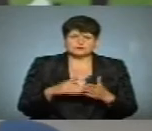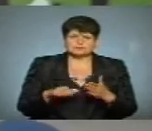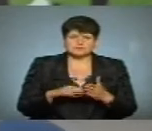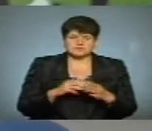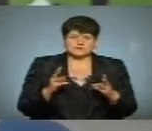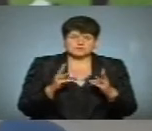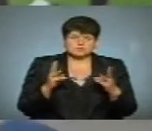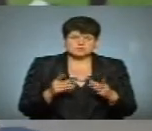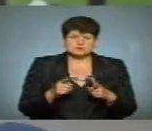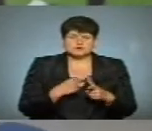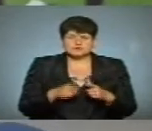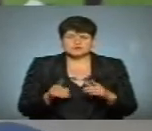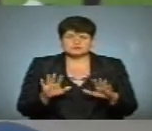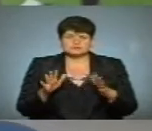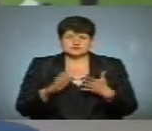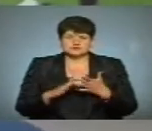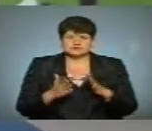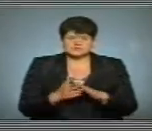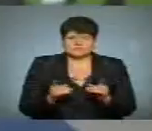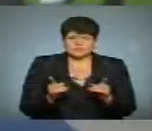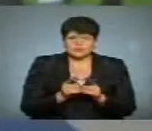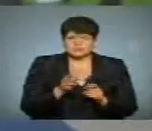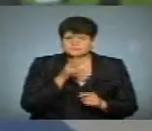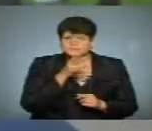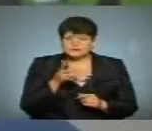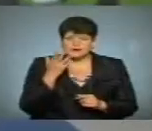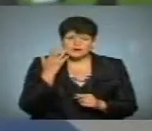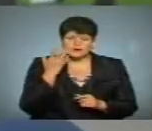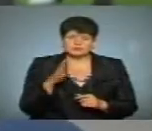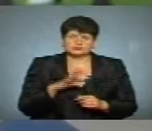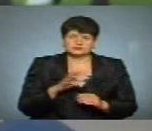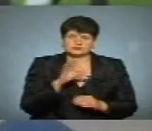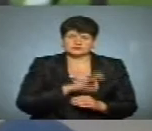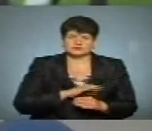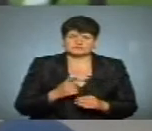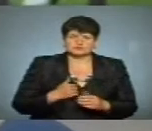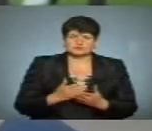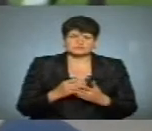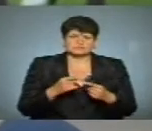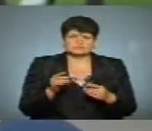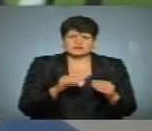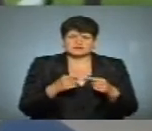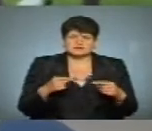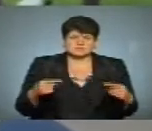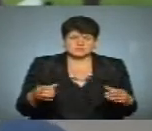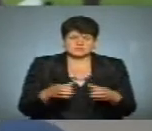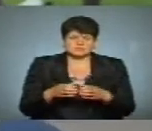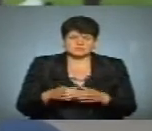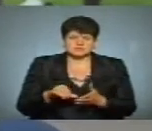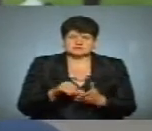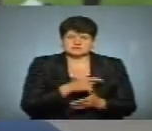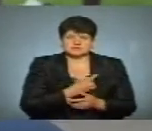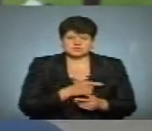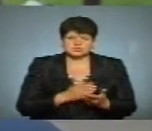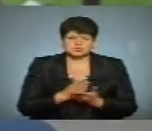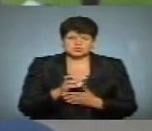пожежу або надзвичайну ситуацію у найкоротші строки. Були задіяні військовослужбовці у складі різних підрозділів, а це представники медичної